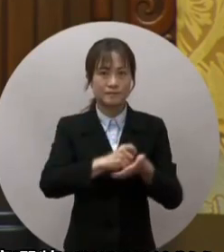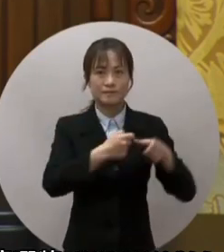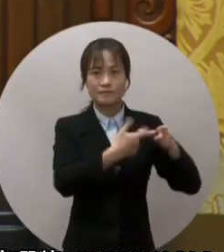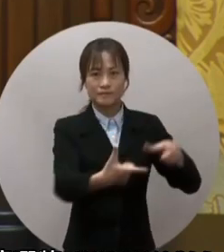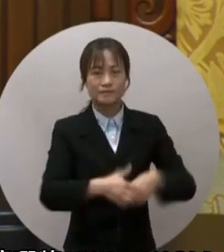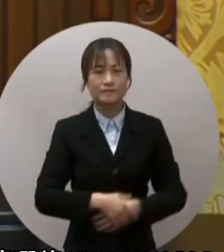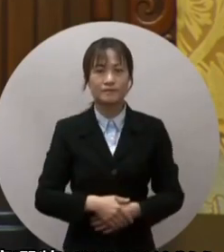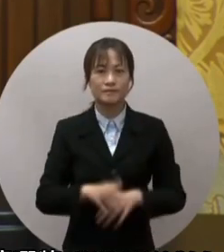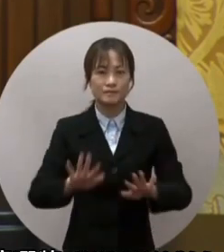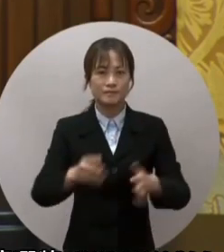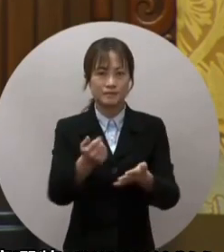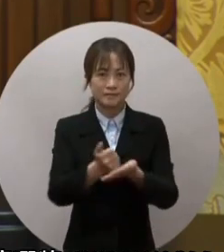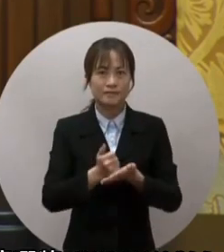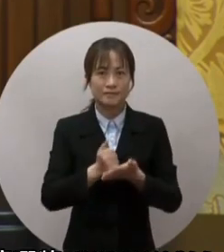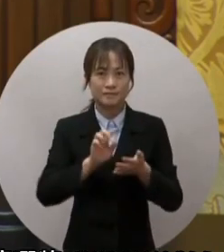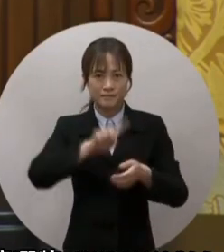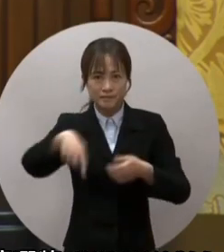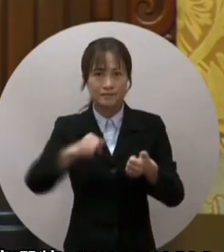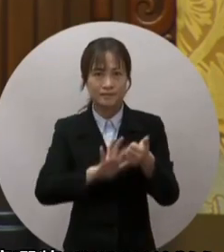邱陳元委員